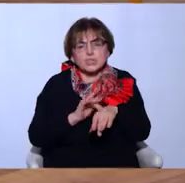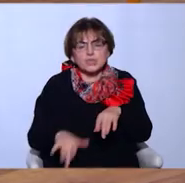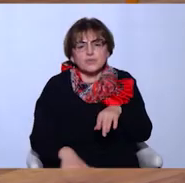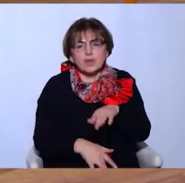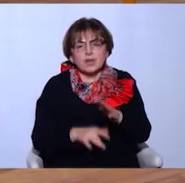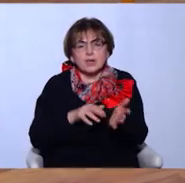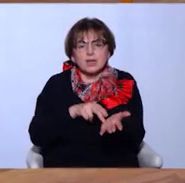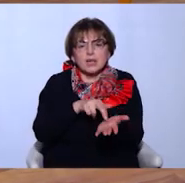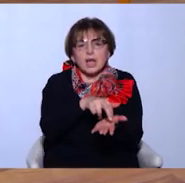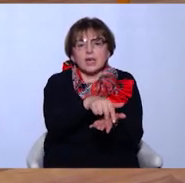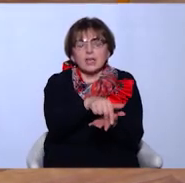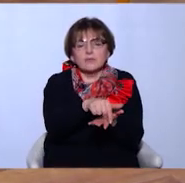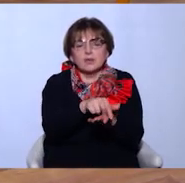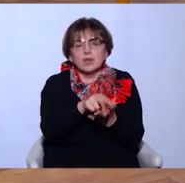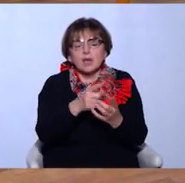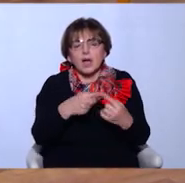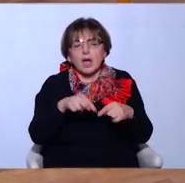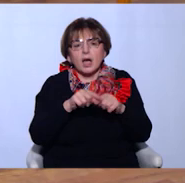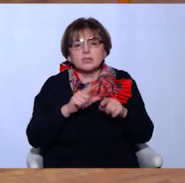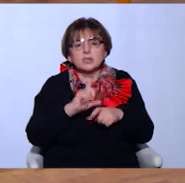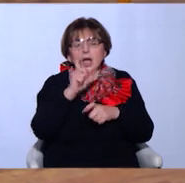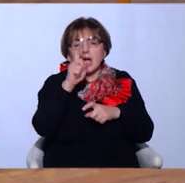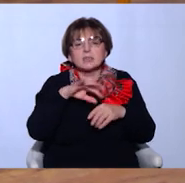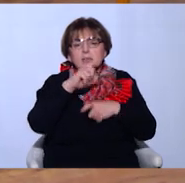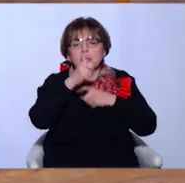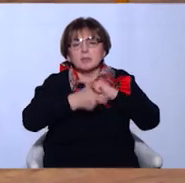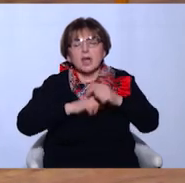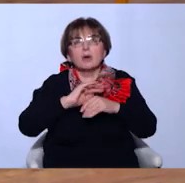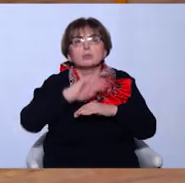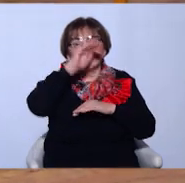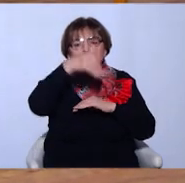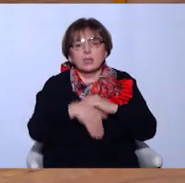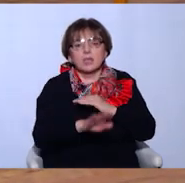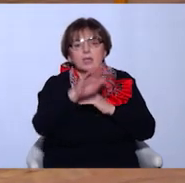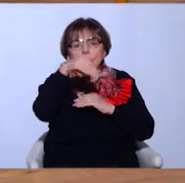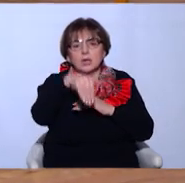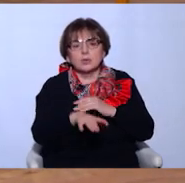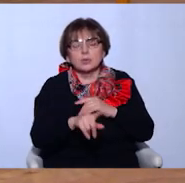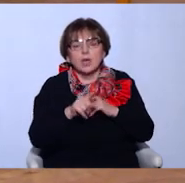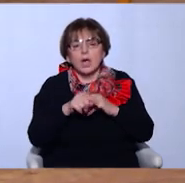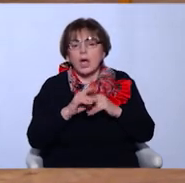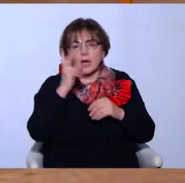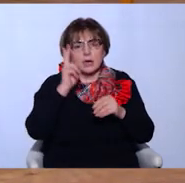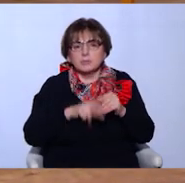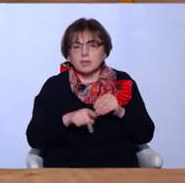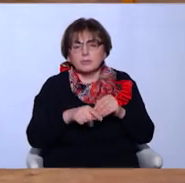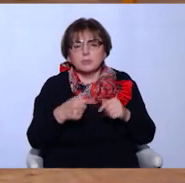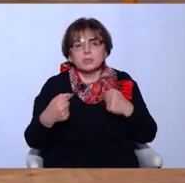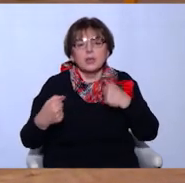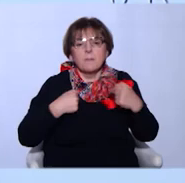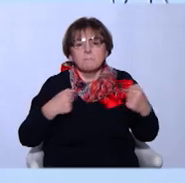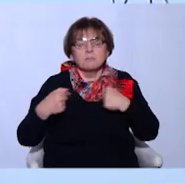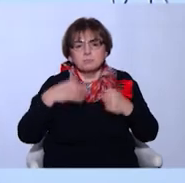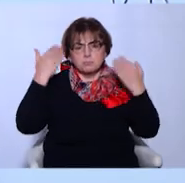შველა გურამიშვილს 100-მთა რო აქვს გადასავლელი ხო და აქ არ მთავრდება მისი ფიზიკური